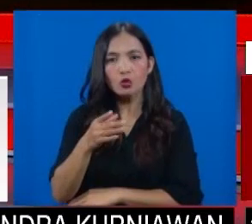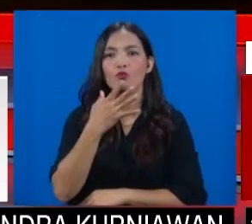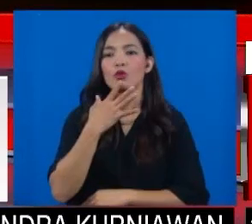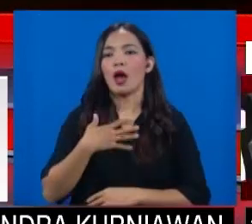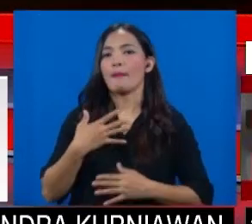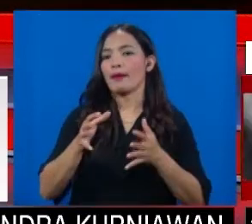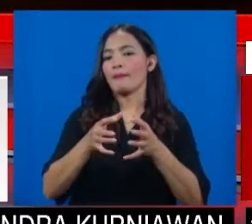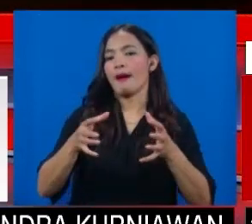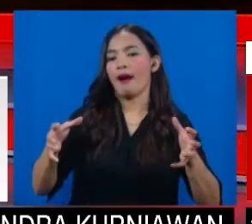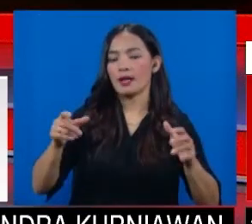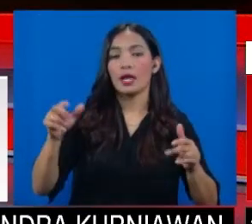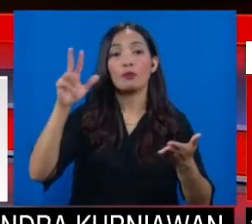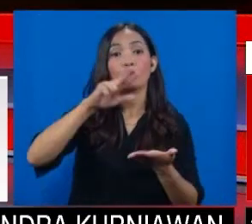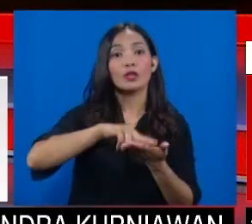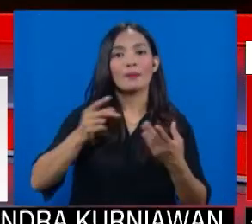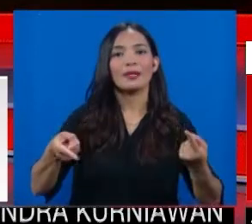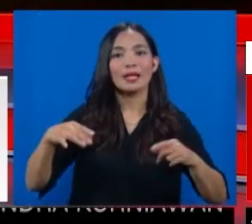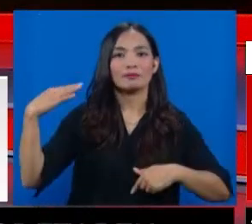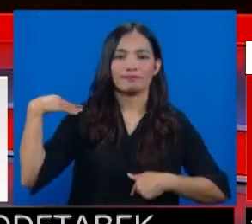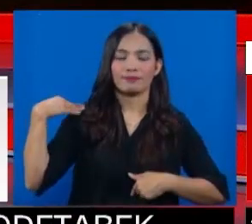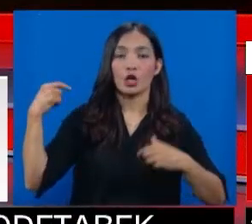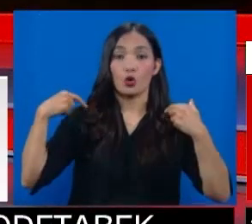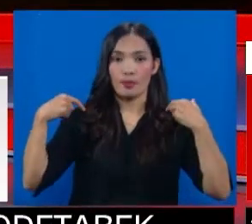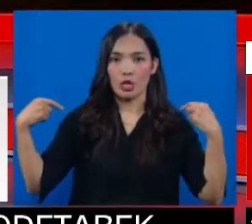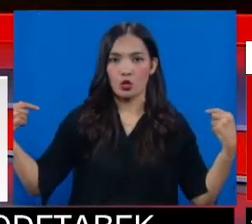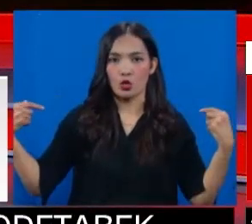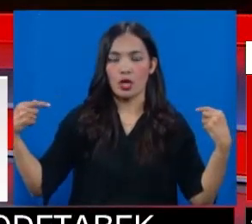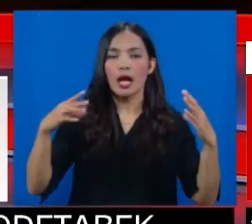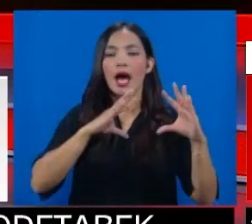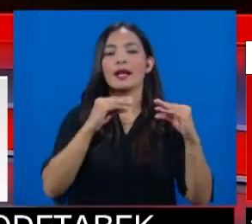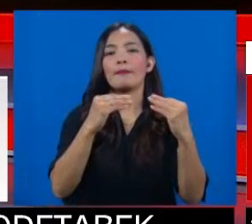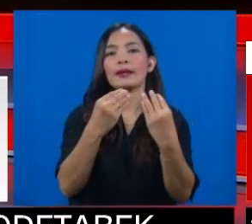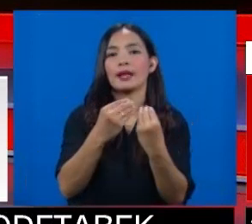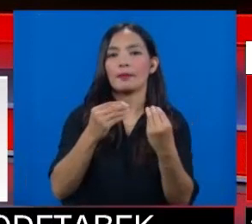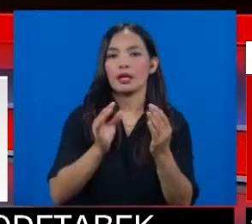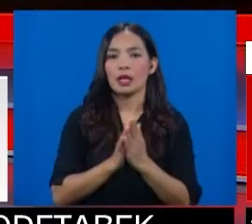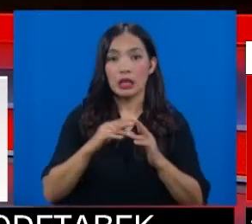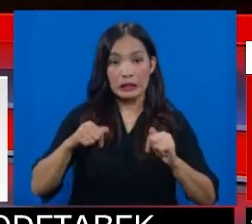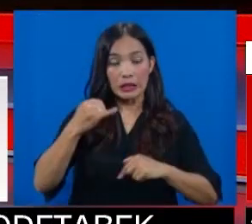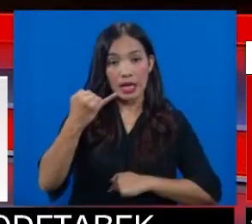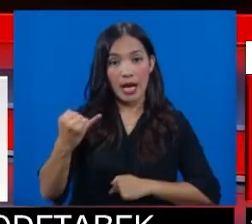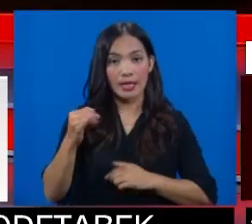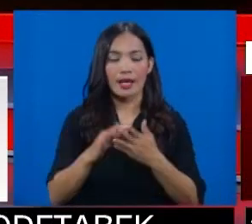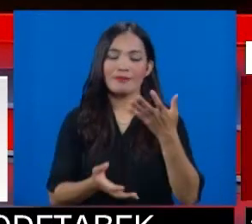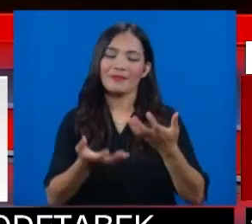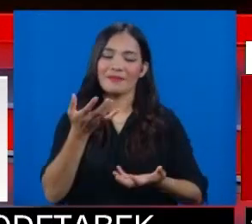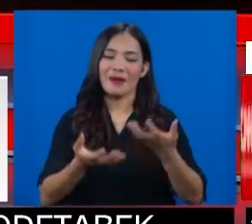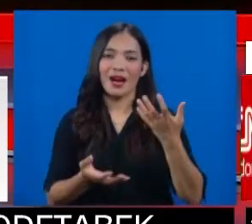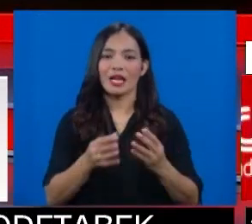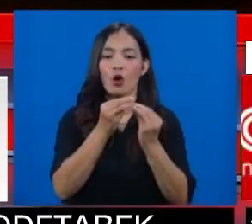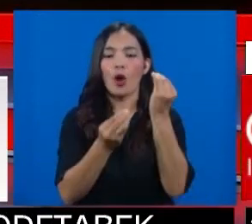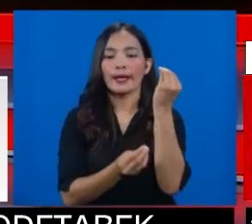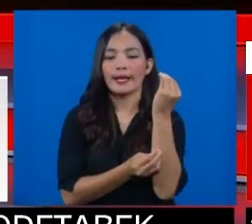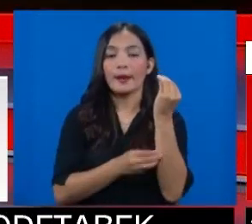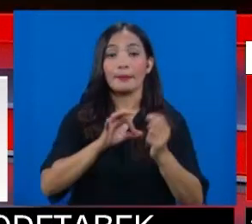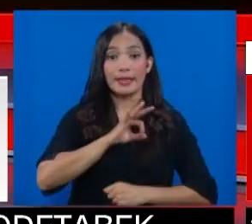Budi Hartono ditetapkan sebagai pejabat gubernur DKI dalam rapat tim penilai akhir setelah mendengar pertimbangan dari Wapres Ma'ruf